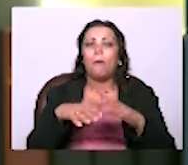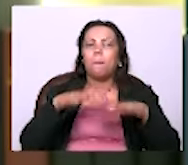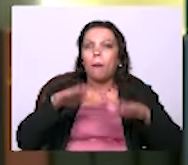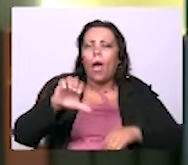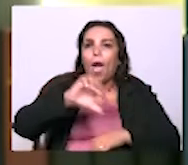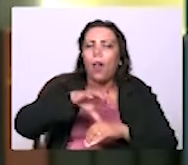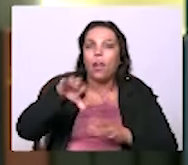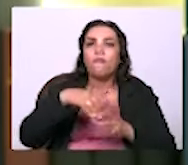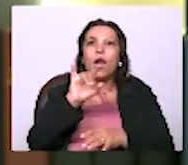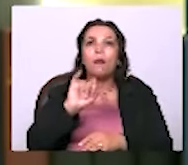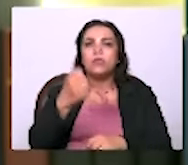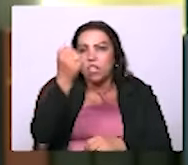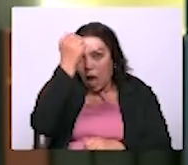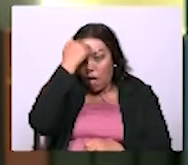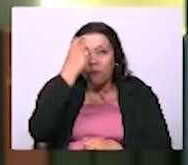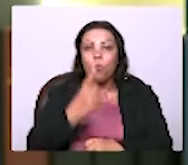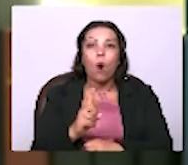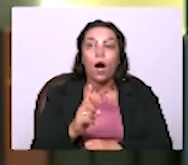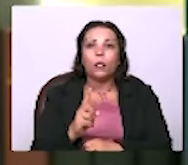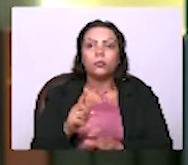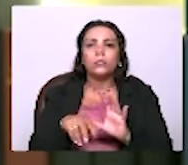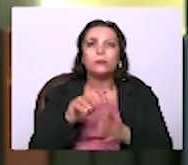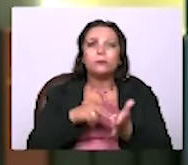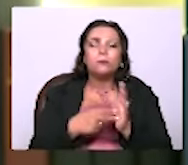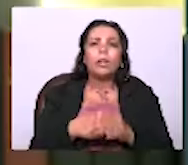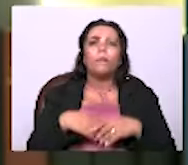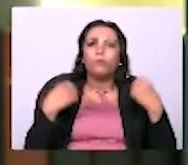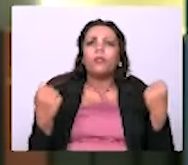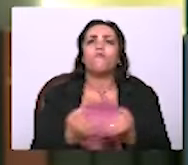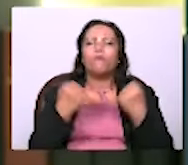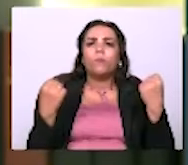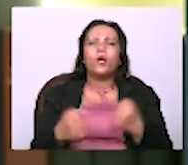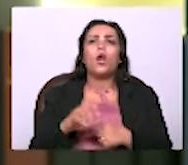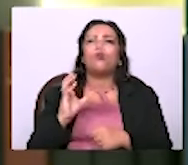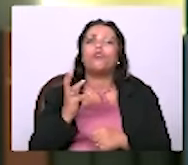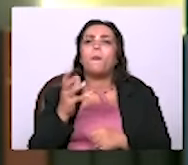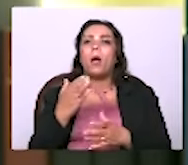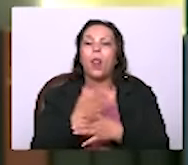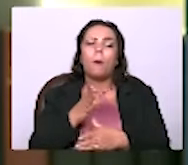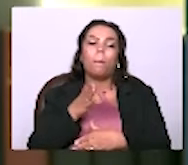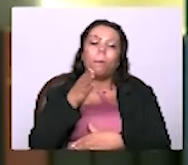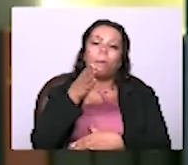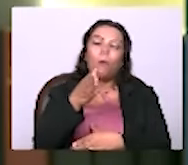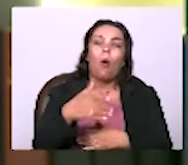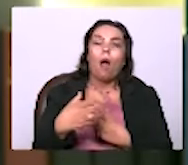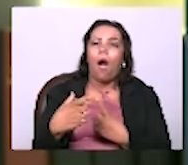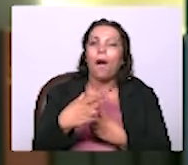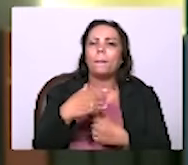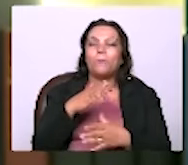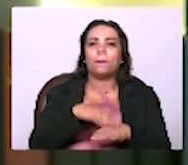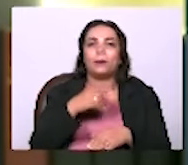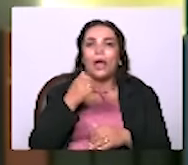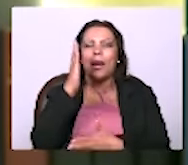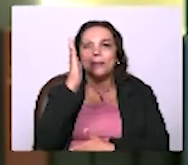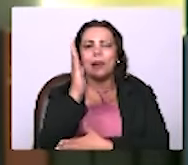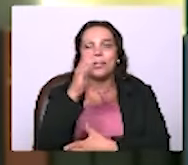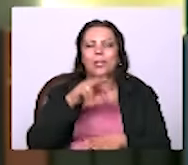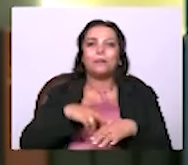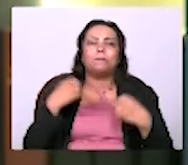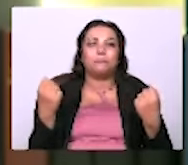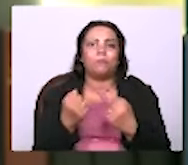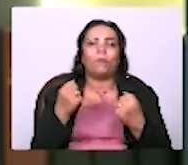بتدي فرصه التدريب بالنسبه للشباب الشباب بيدخل الحضانه الاساسيه للتدريب على المستوى المحلي